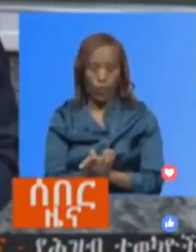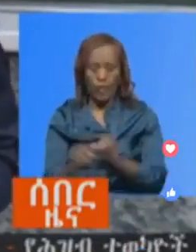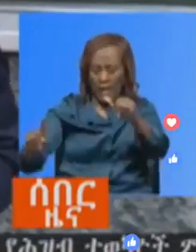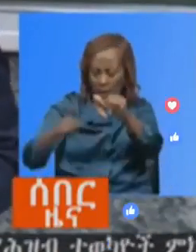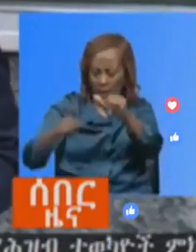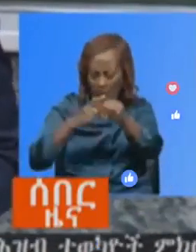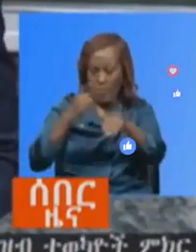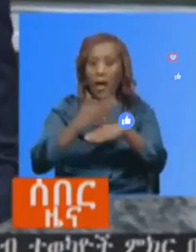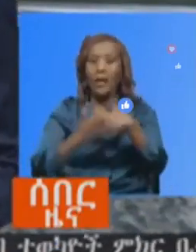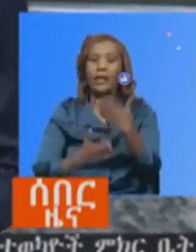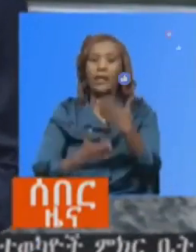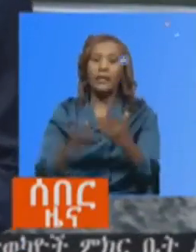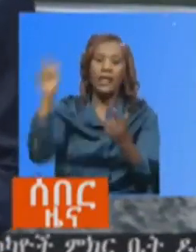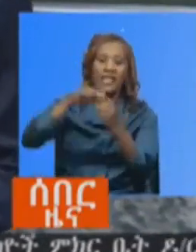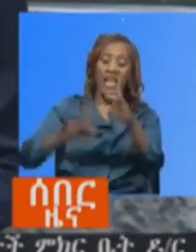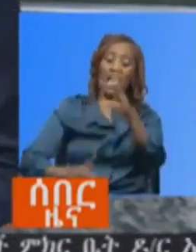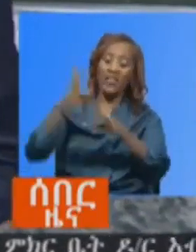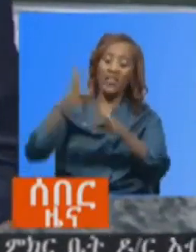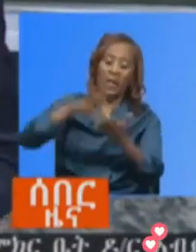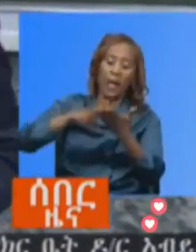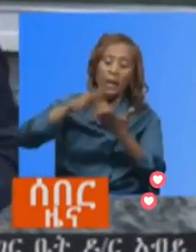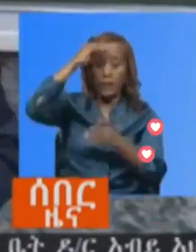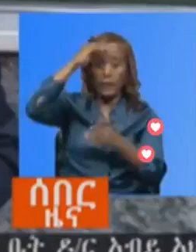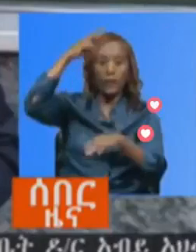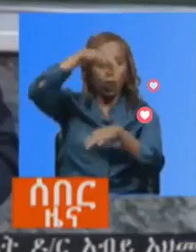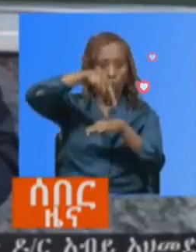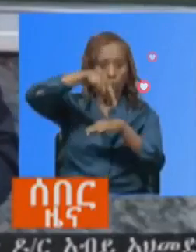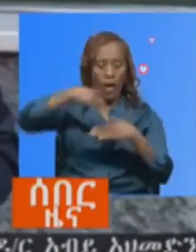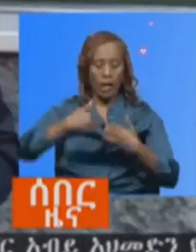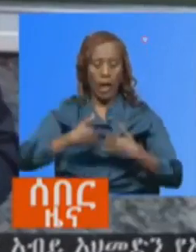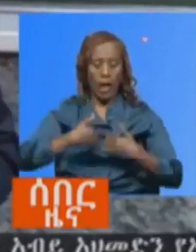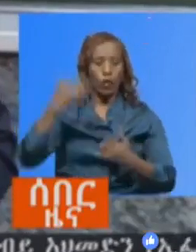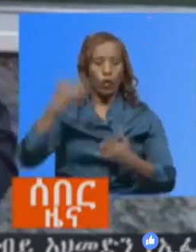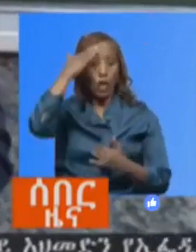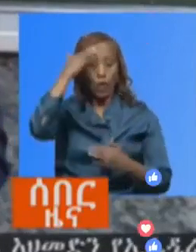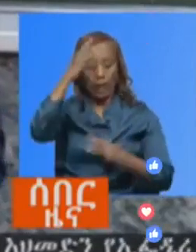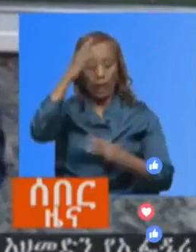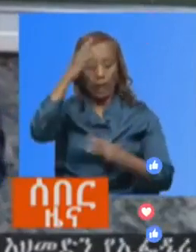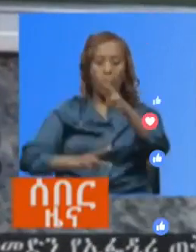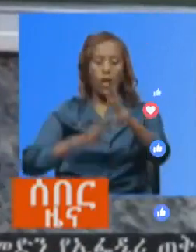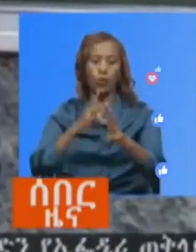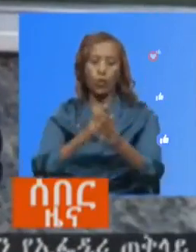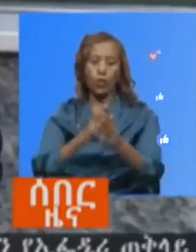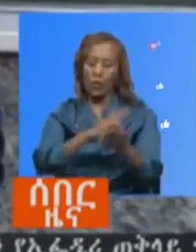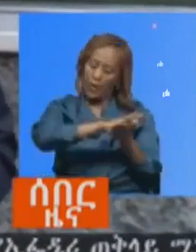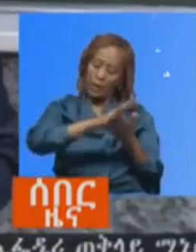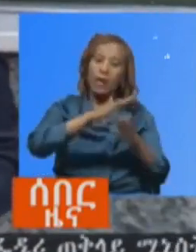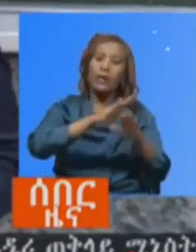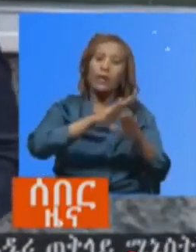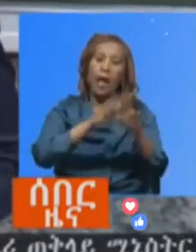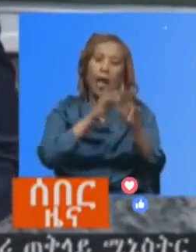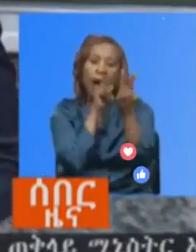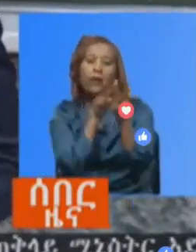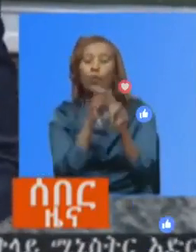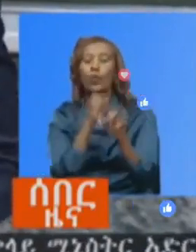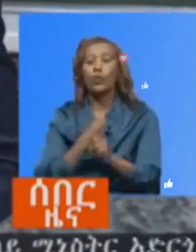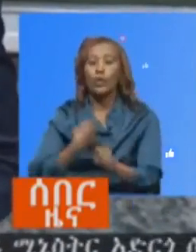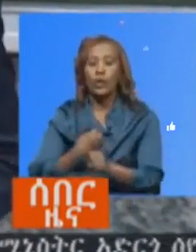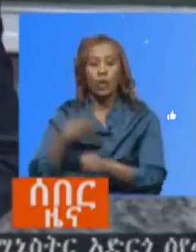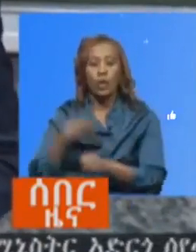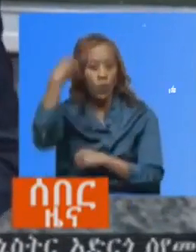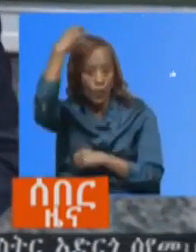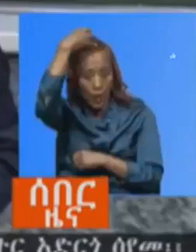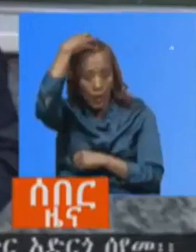ከመጀመሪያ ደረጃ እስከ ከፍተኛ ትምህርት ተቋማት ያሉትን የእውቀት አለሞቻችንን በጥራት ላይ አተኩረው እንዲሰሩ